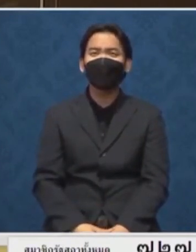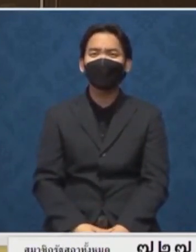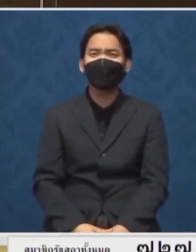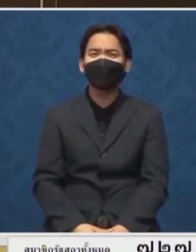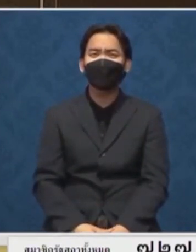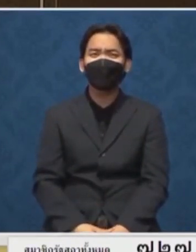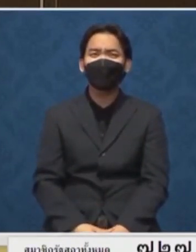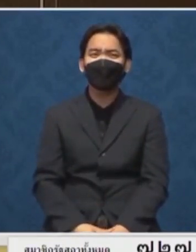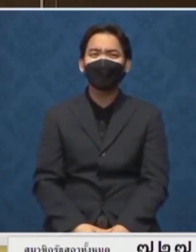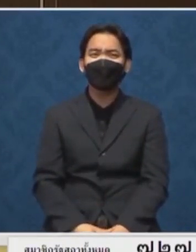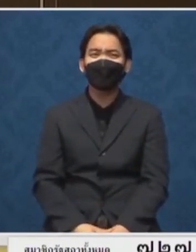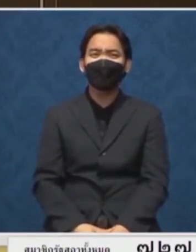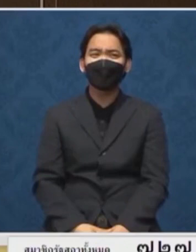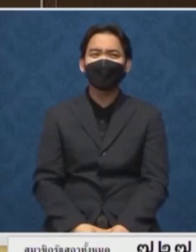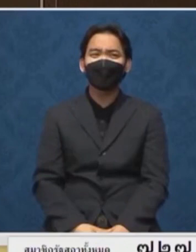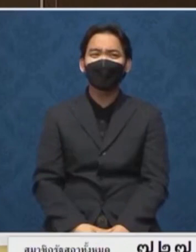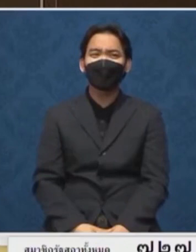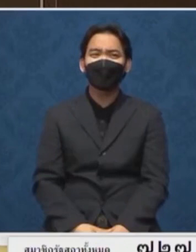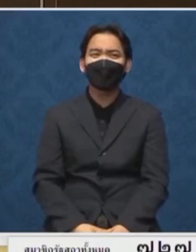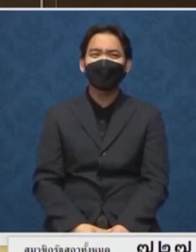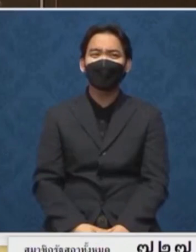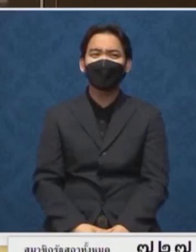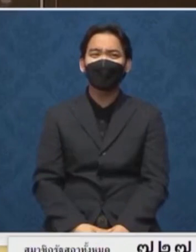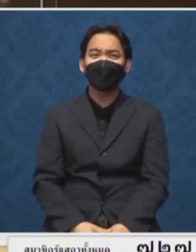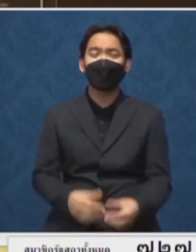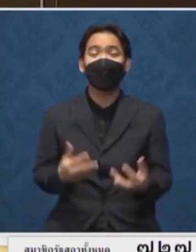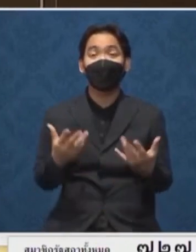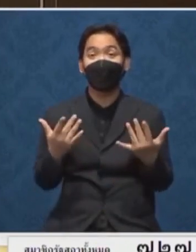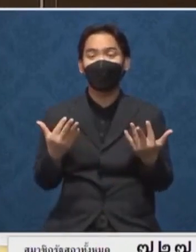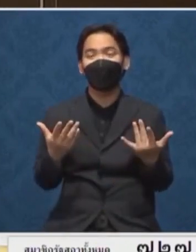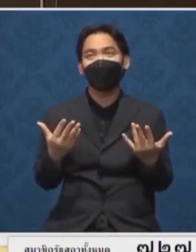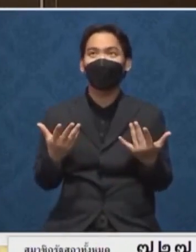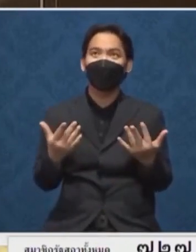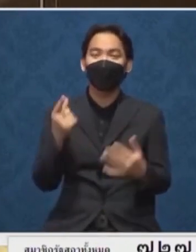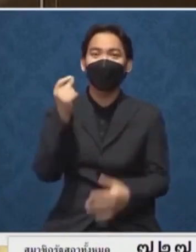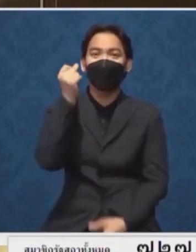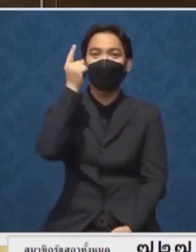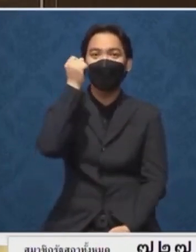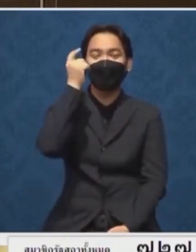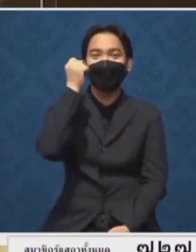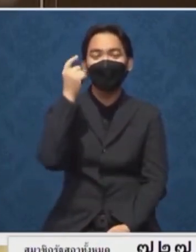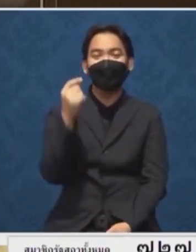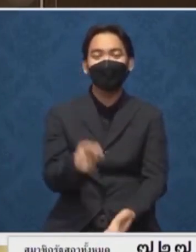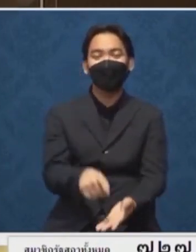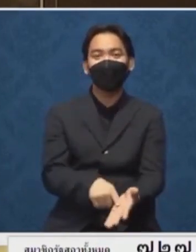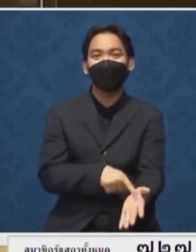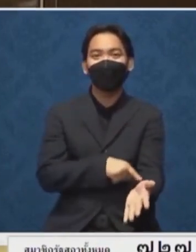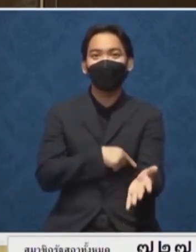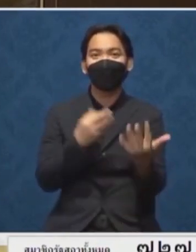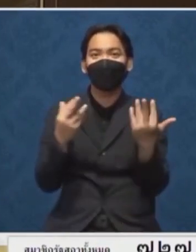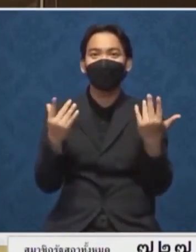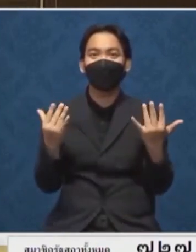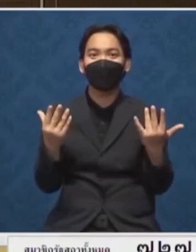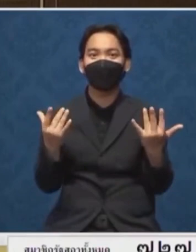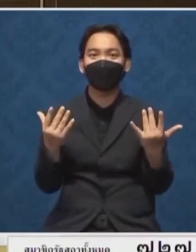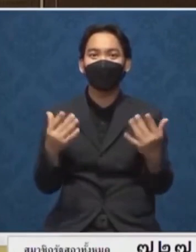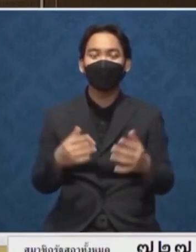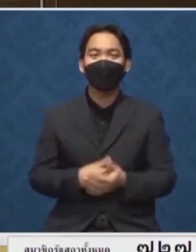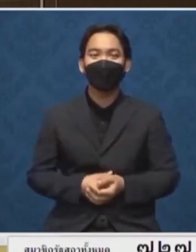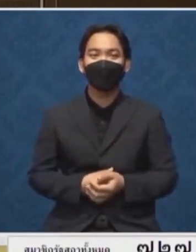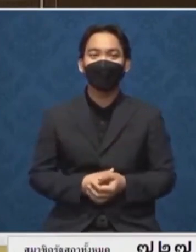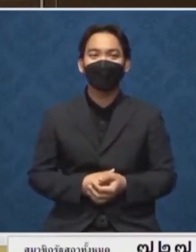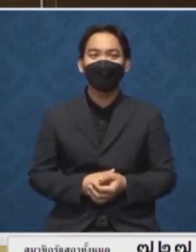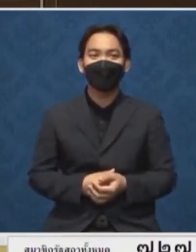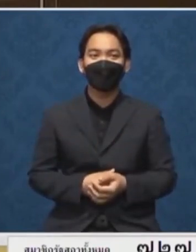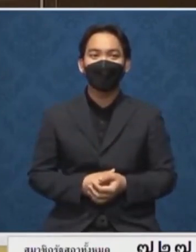ผมรอหน่อยครับเพราะเห็นใจรอมาตั้งนานแล้วนะครับมีสมาชิกบางท่านยังเสียบบัตรลงคะ